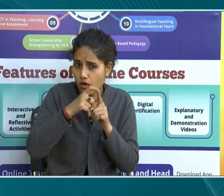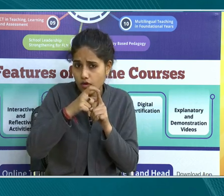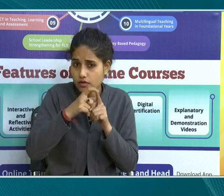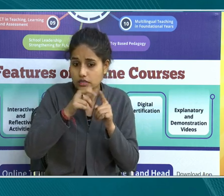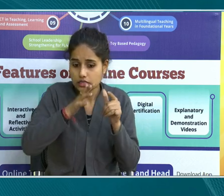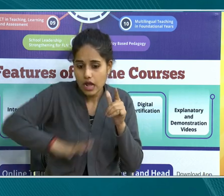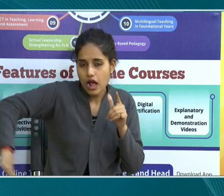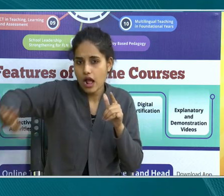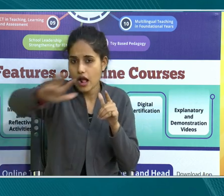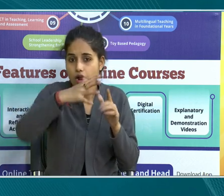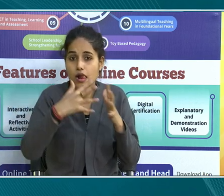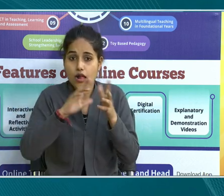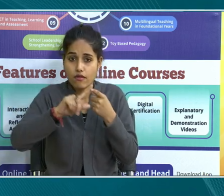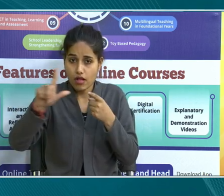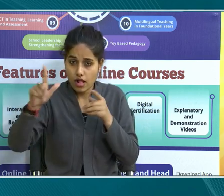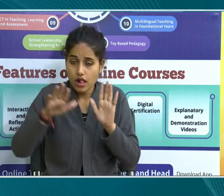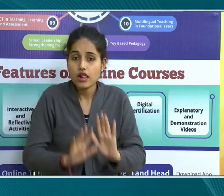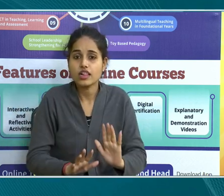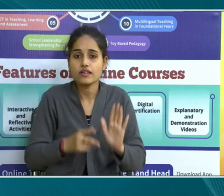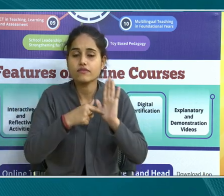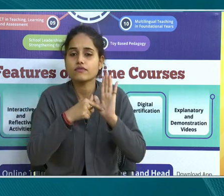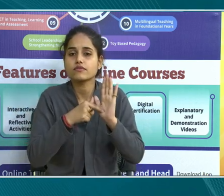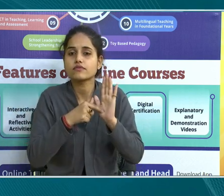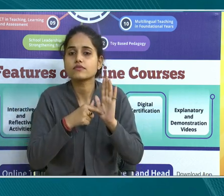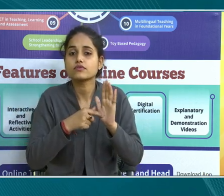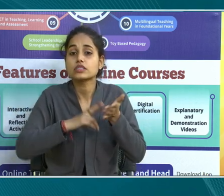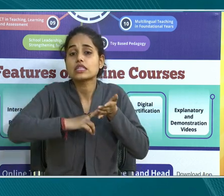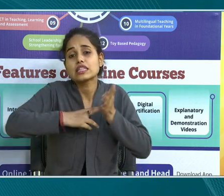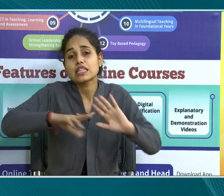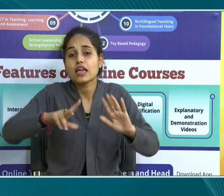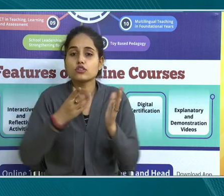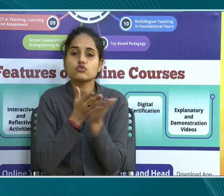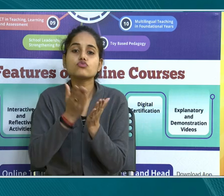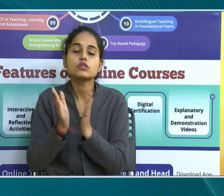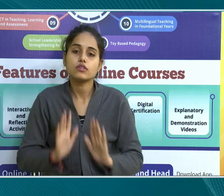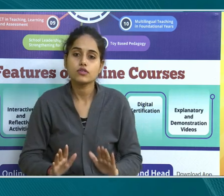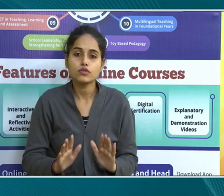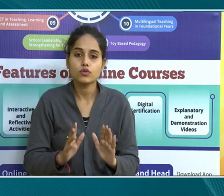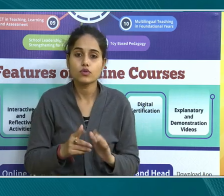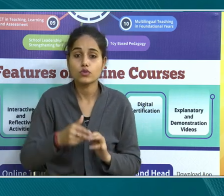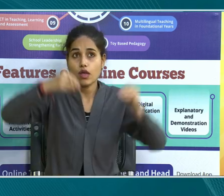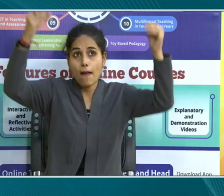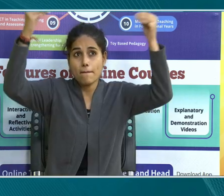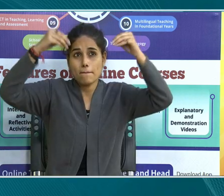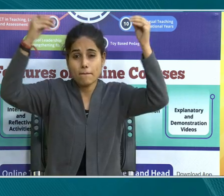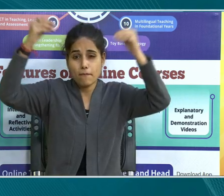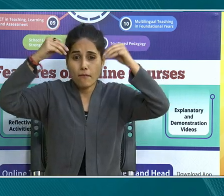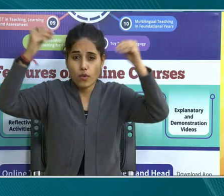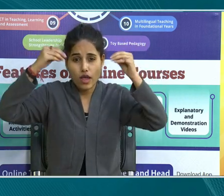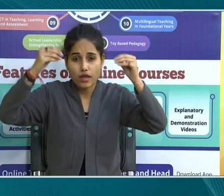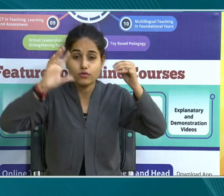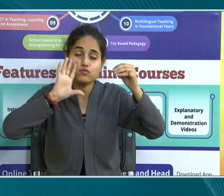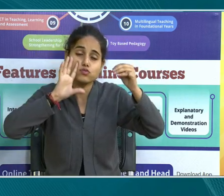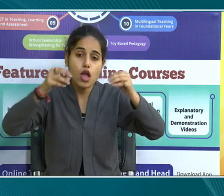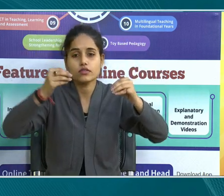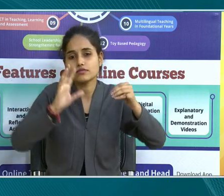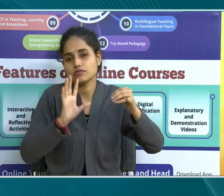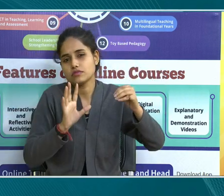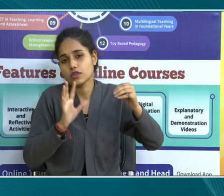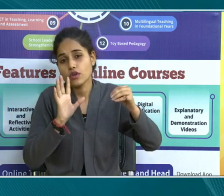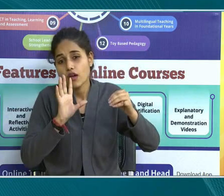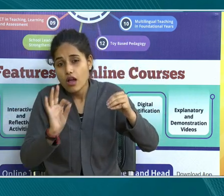आइड नेच्रल रिसोर्स में आती है रेन जो बहुत अच्छा पानी के